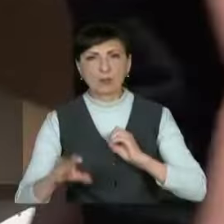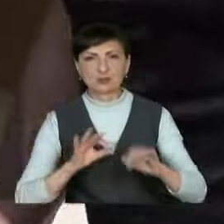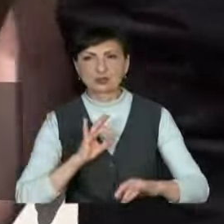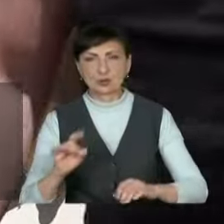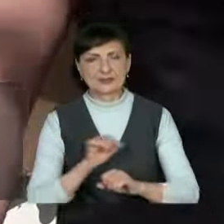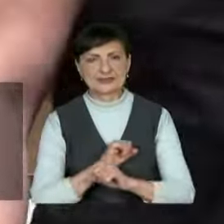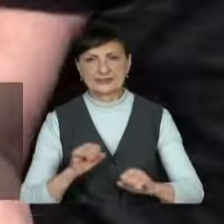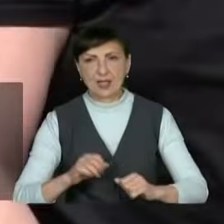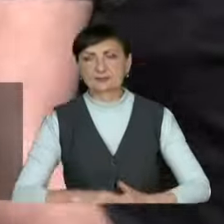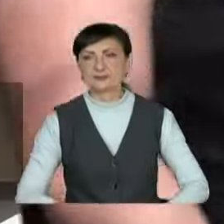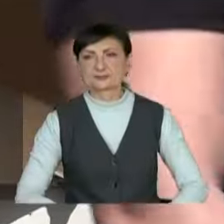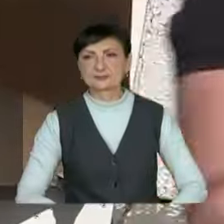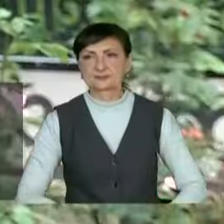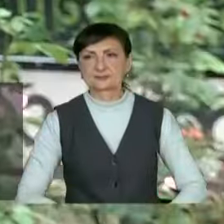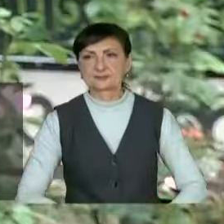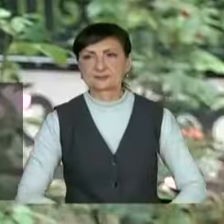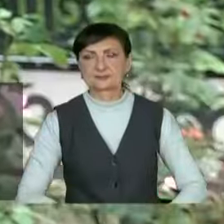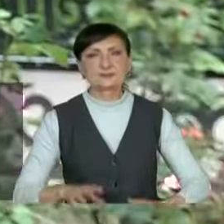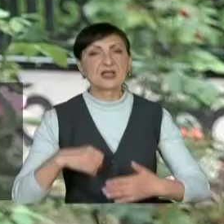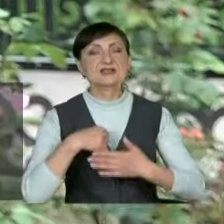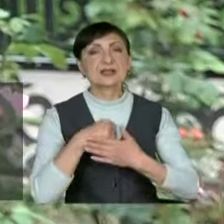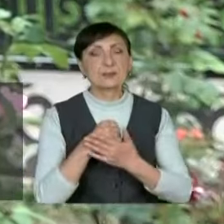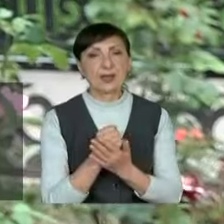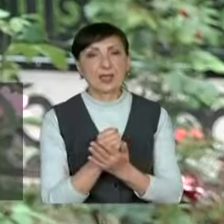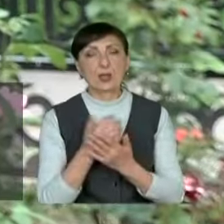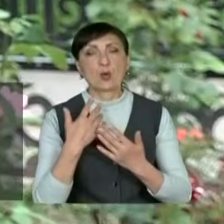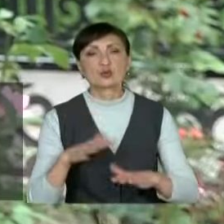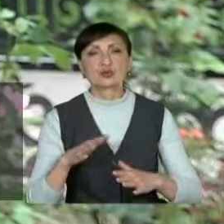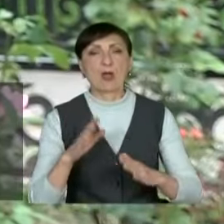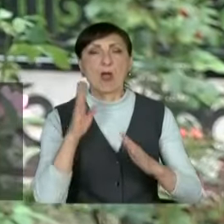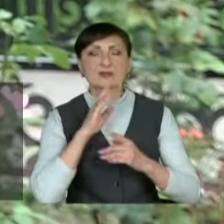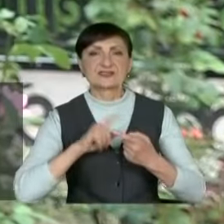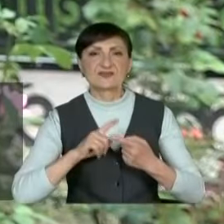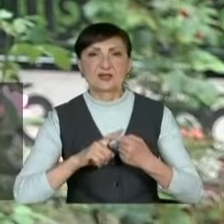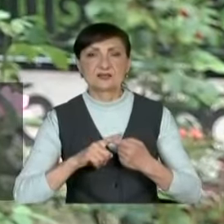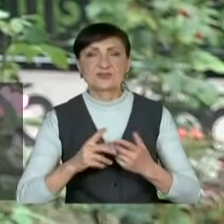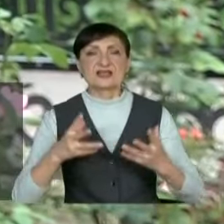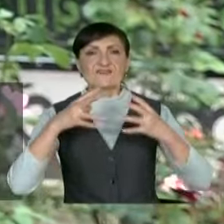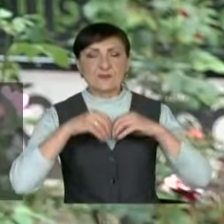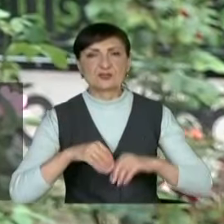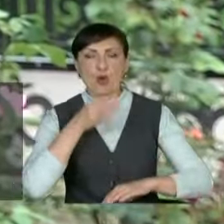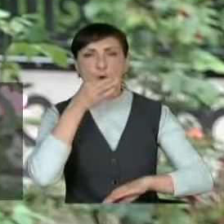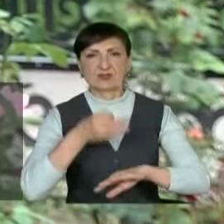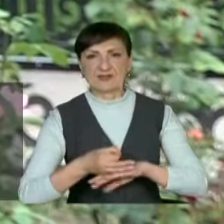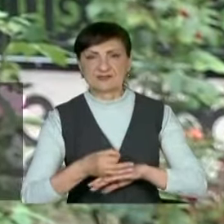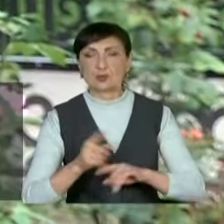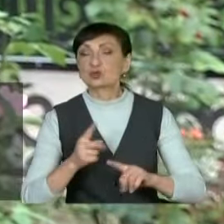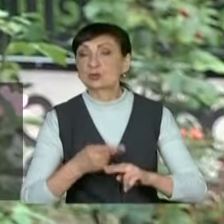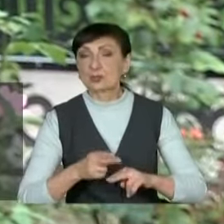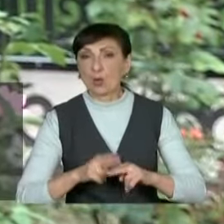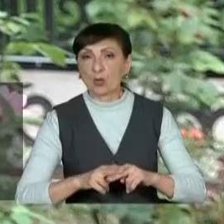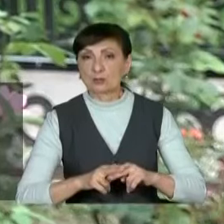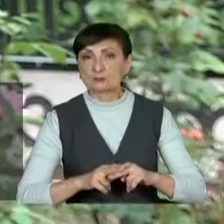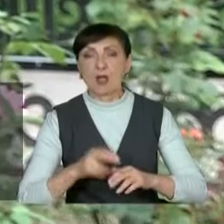Некое логическое завершение, да, закрепление легитимизации принципа солидарной ответственности. То есть, что это значит? Это то,